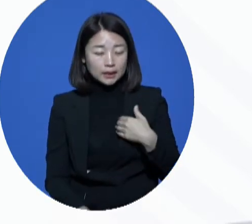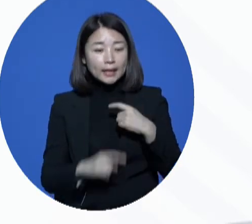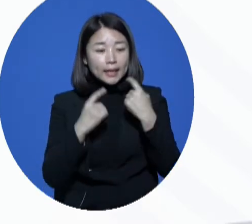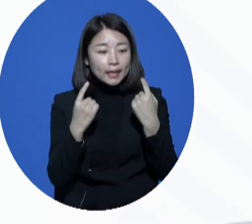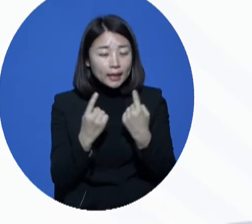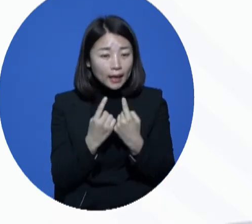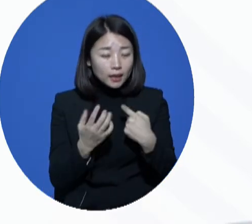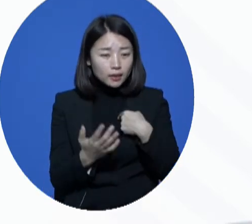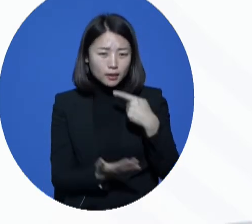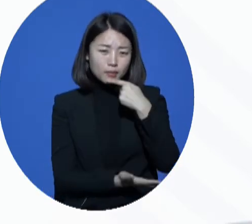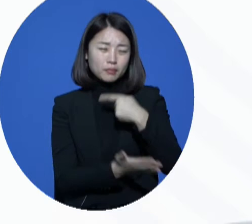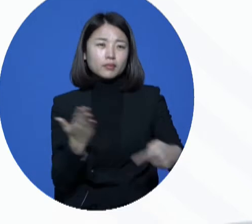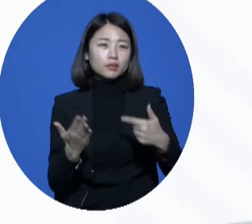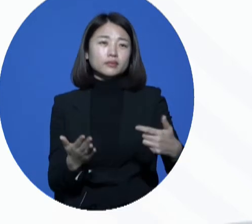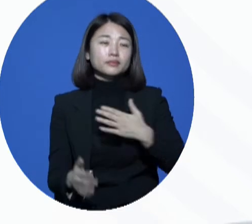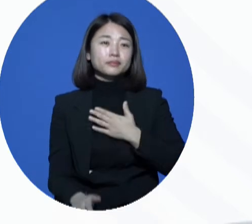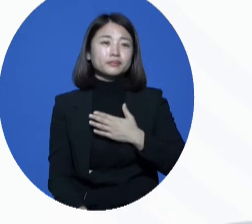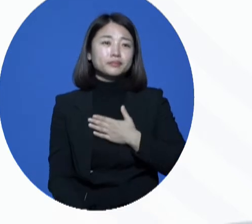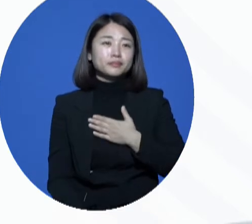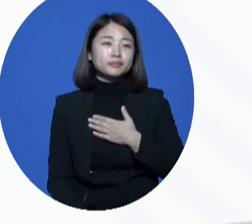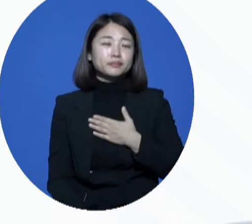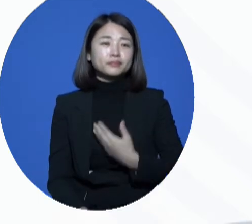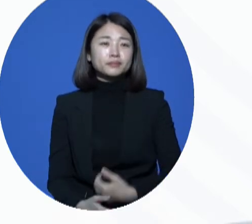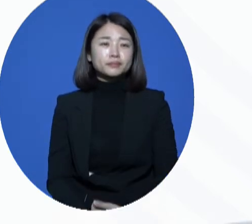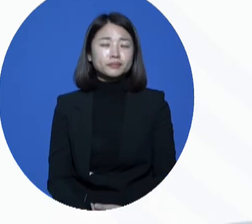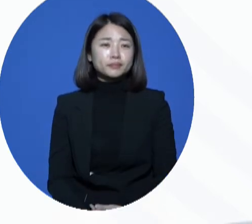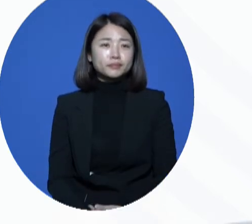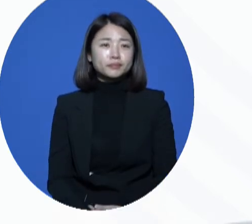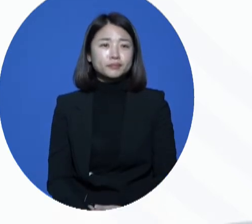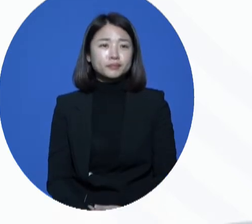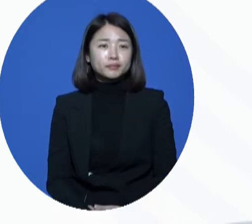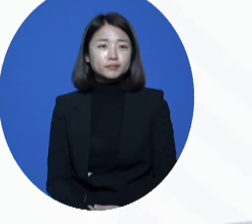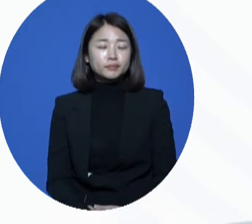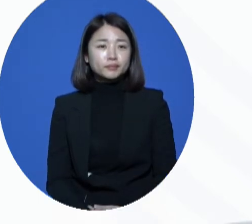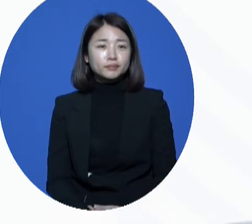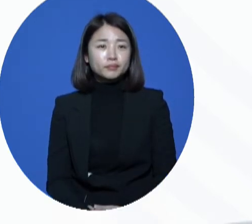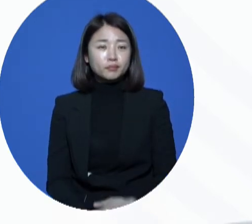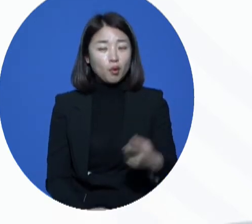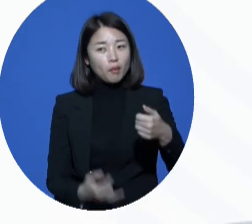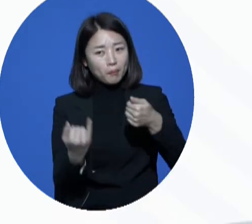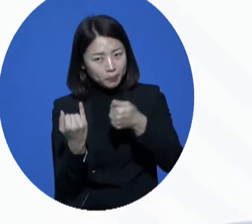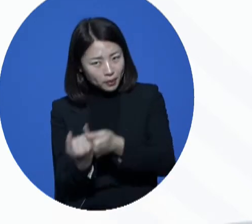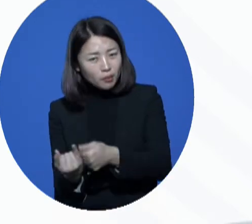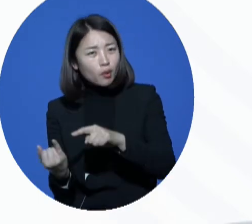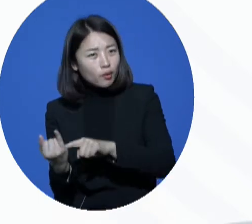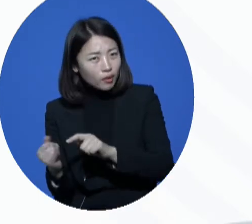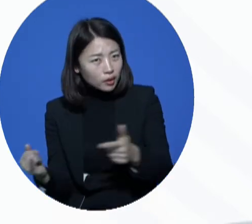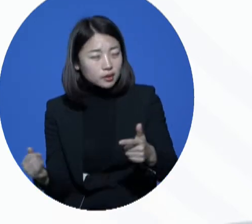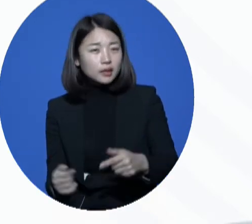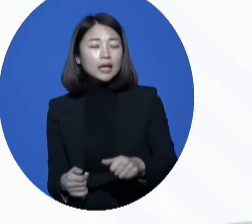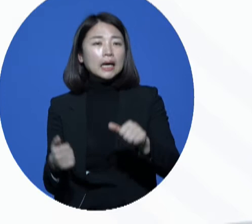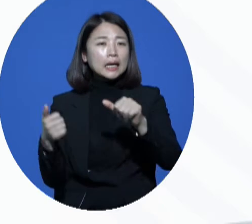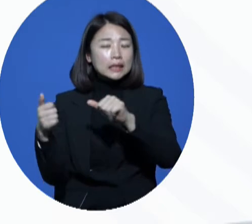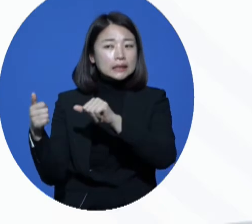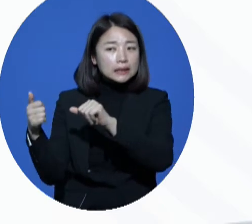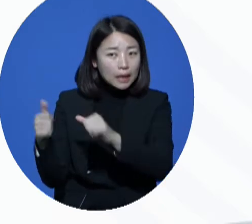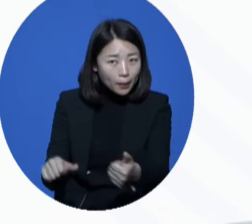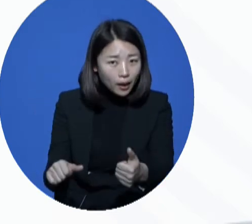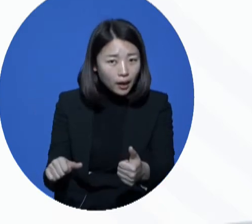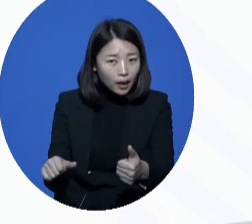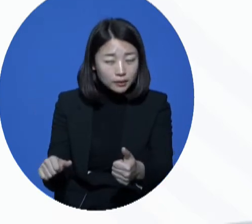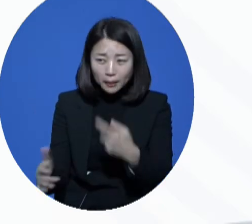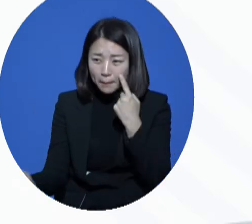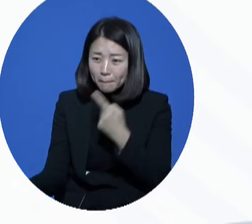어떤 손상이라던가 사회가 문제라고 생각하는 강간 성폭력 피해, 사망에 이르지